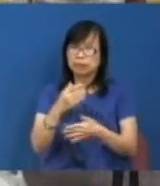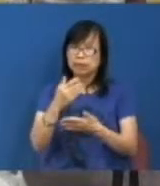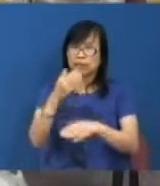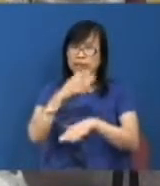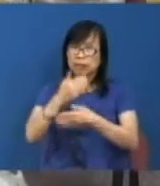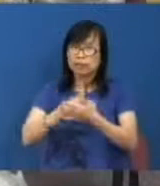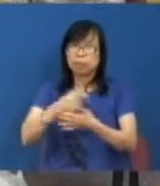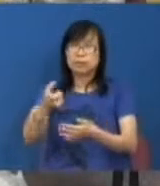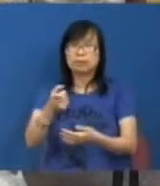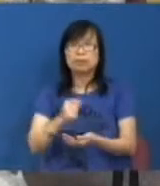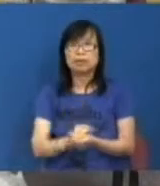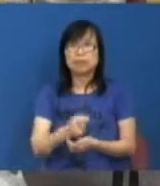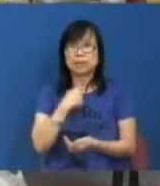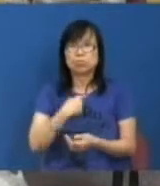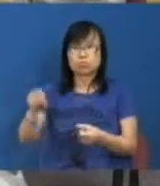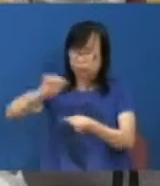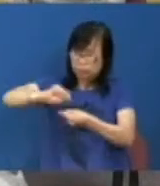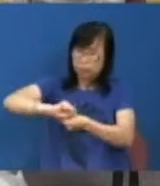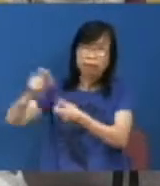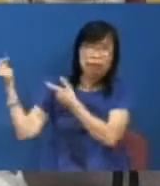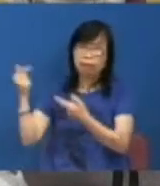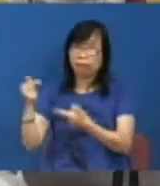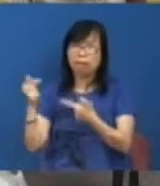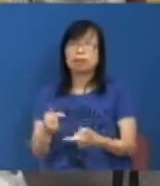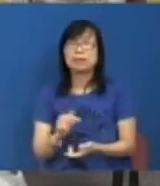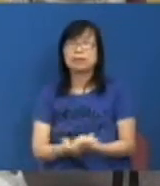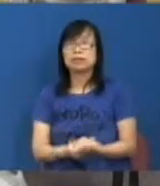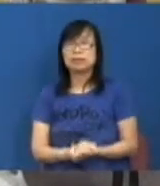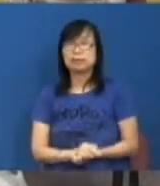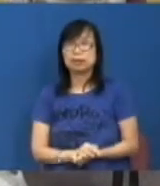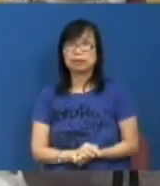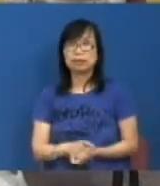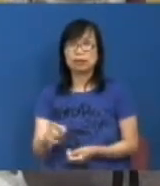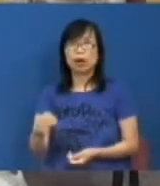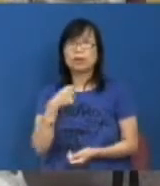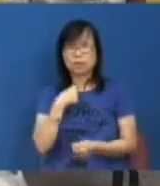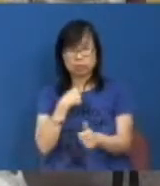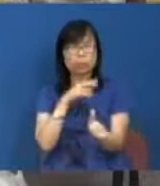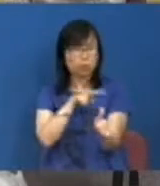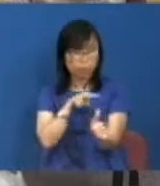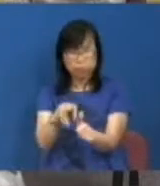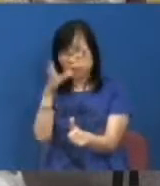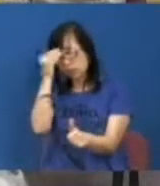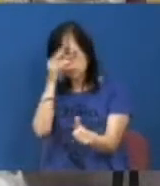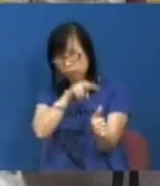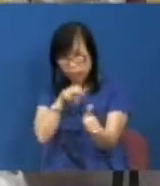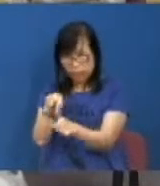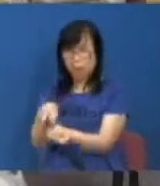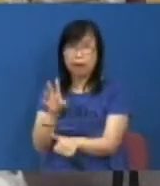你只有不斷咁加落去嘅啫，係啦。咁但係當然我哋有個好啲嘅管理啦，而唔係好盲目地一